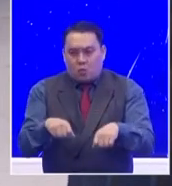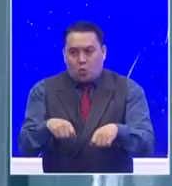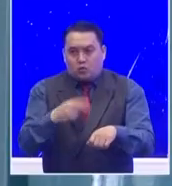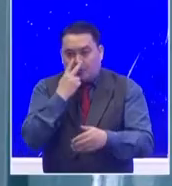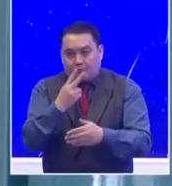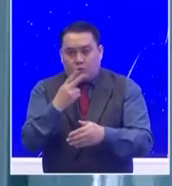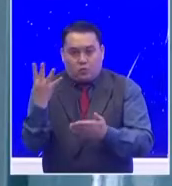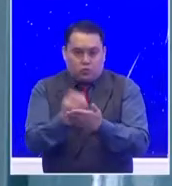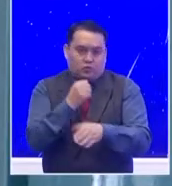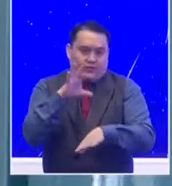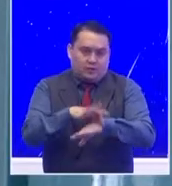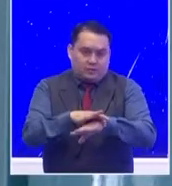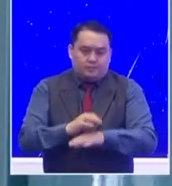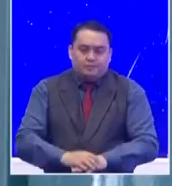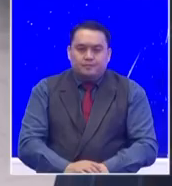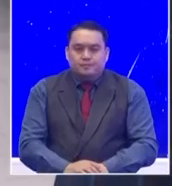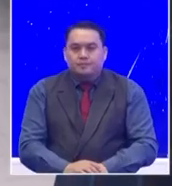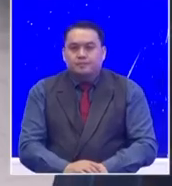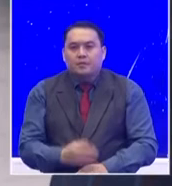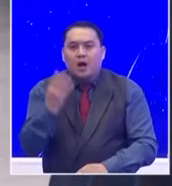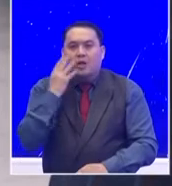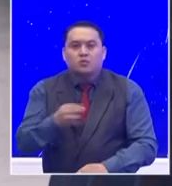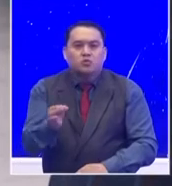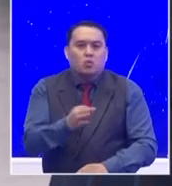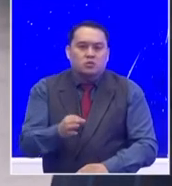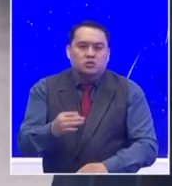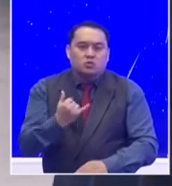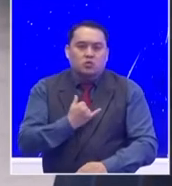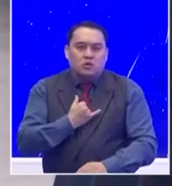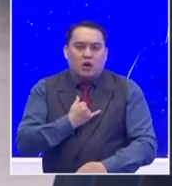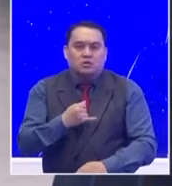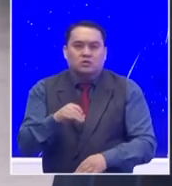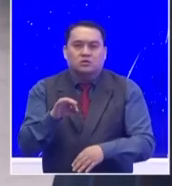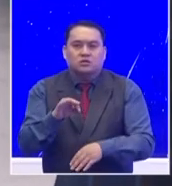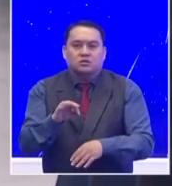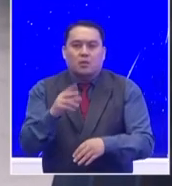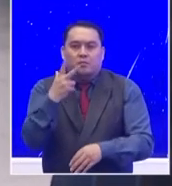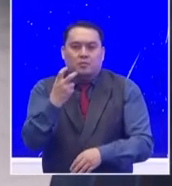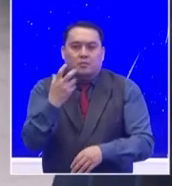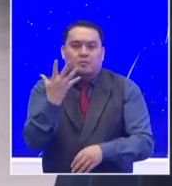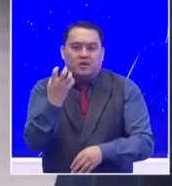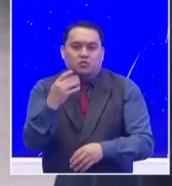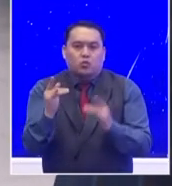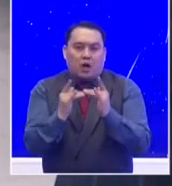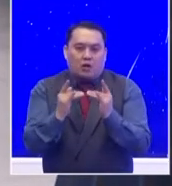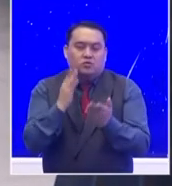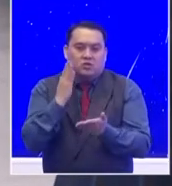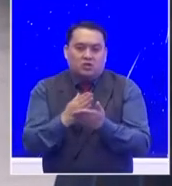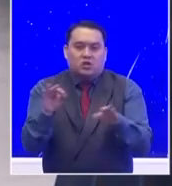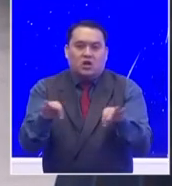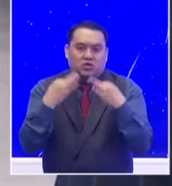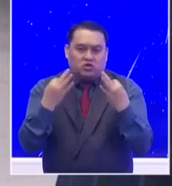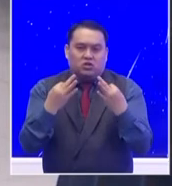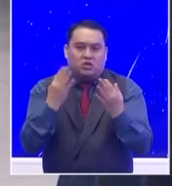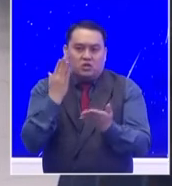визуальном наблюдении выявляются. По Алматинской области инфекционных стационаров есть на 500 коек. Дополнительно